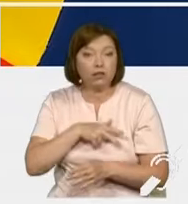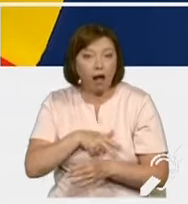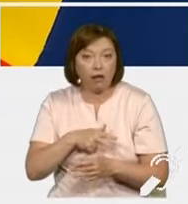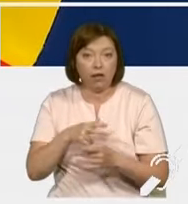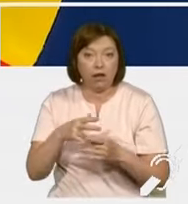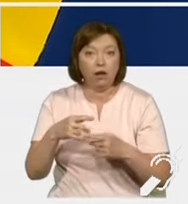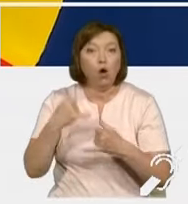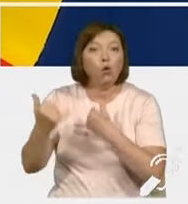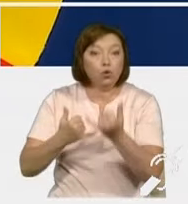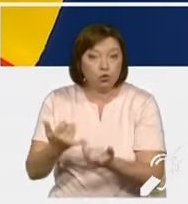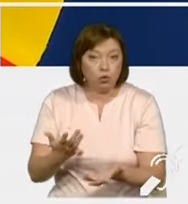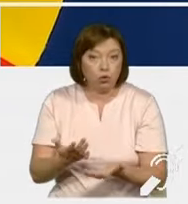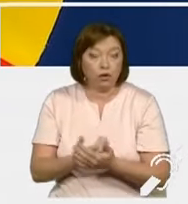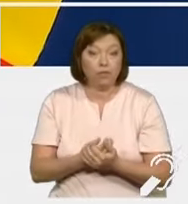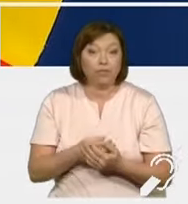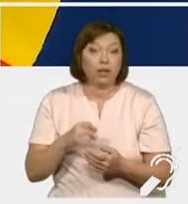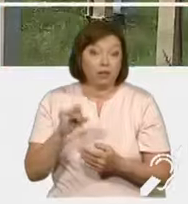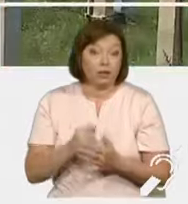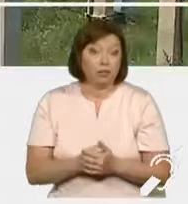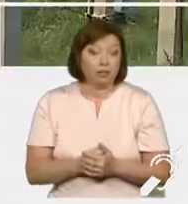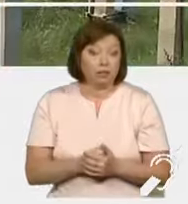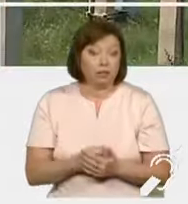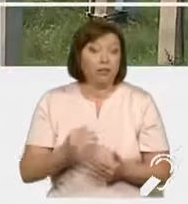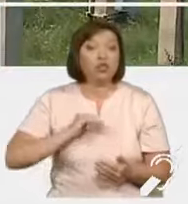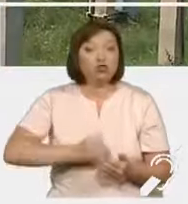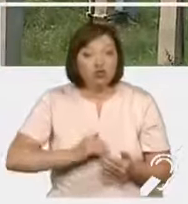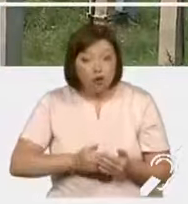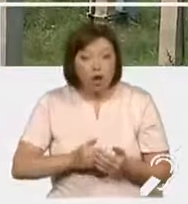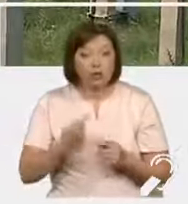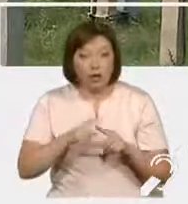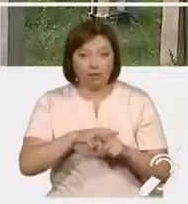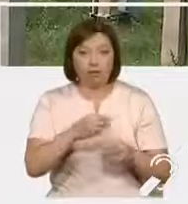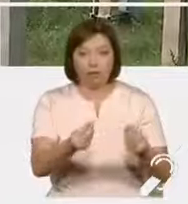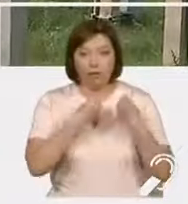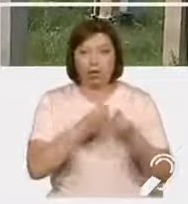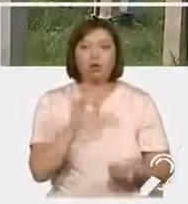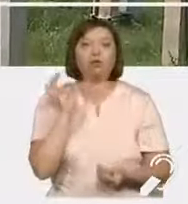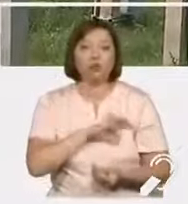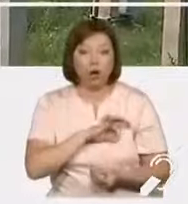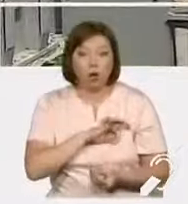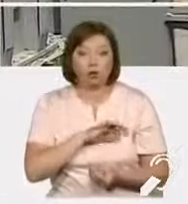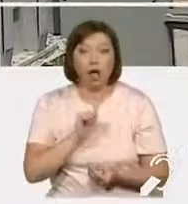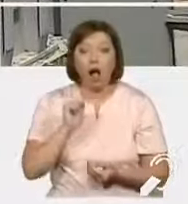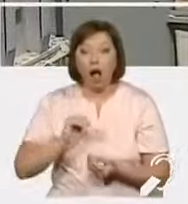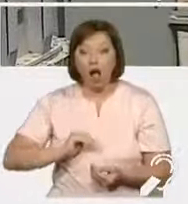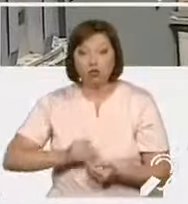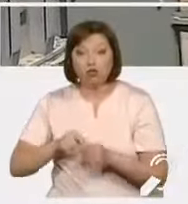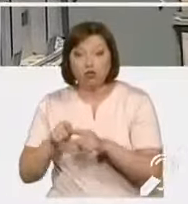interesul social este sprijinul consumatorului. Da. Privatul aduce performanță. Privatul